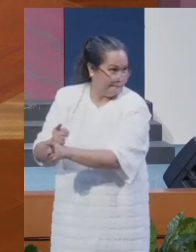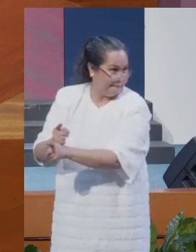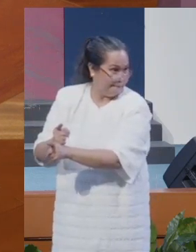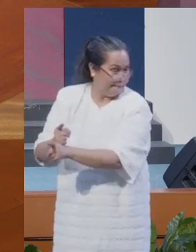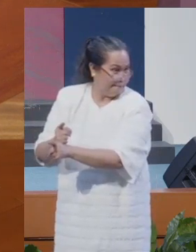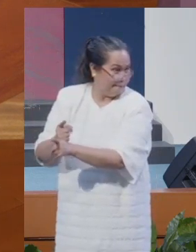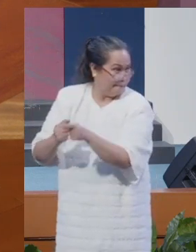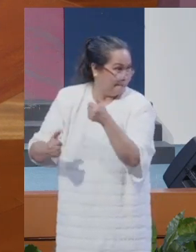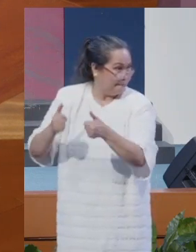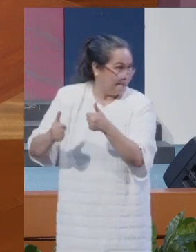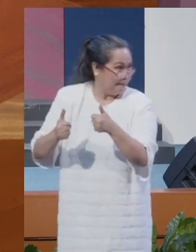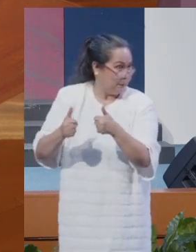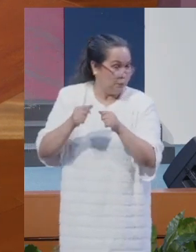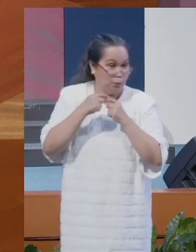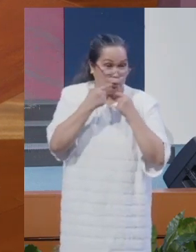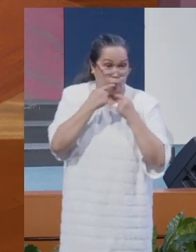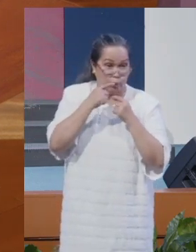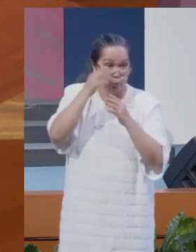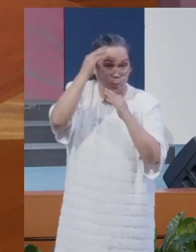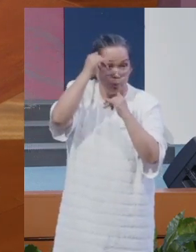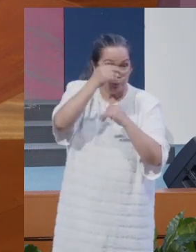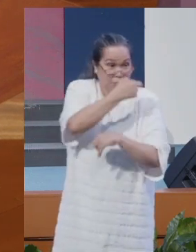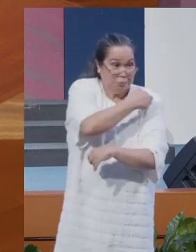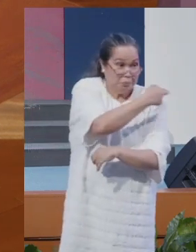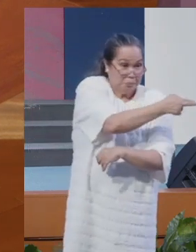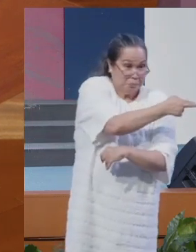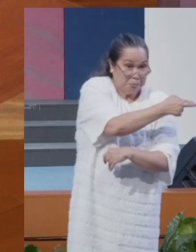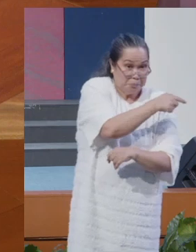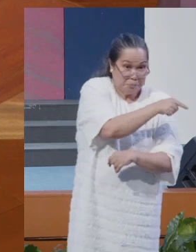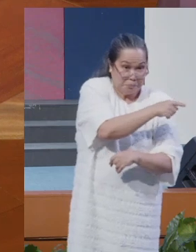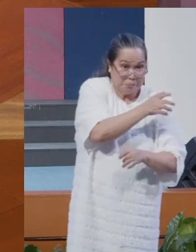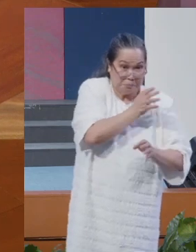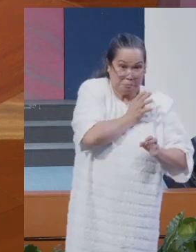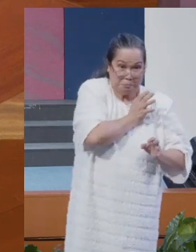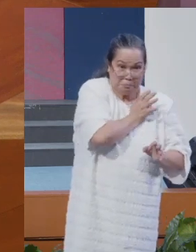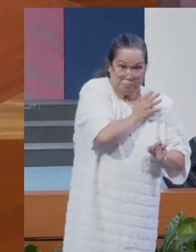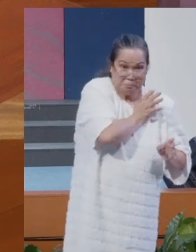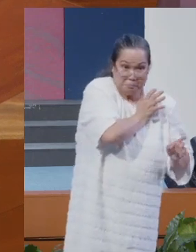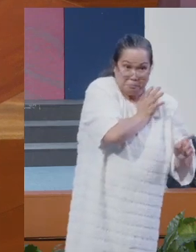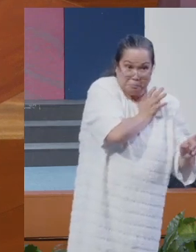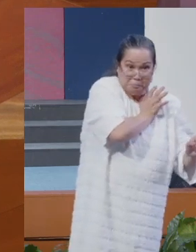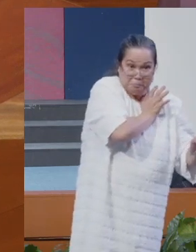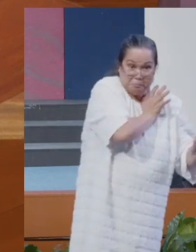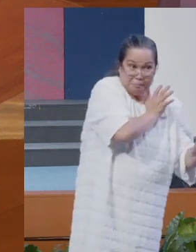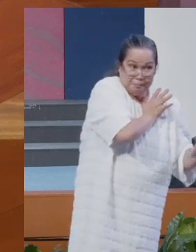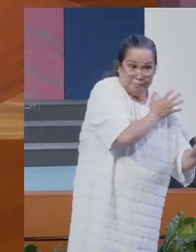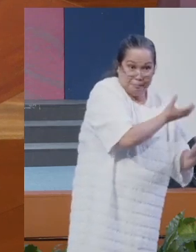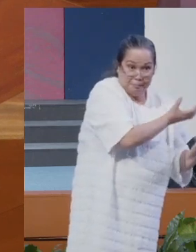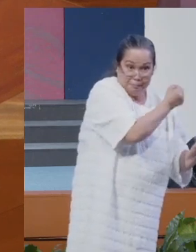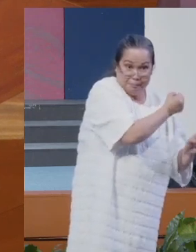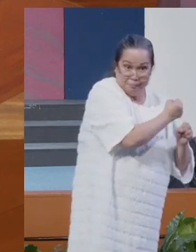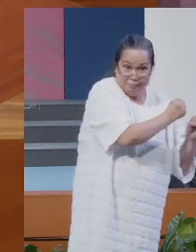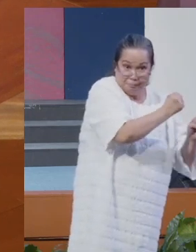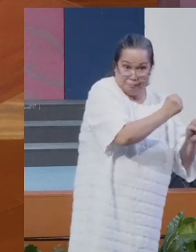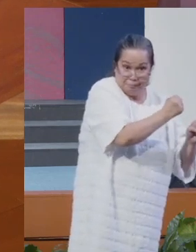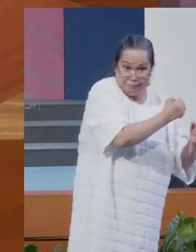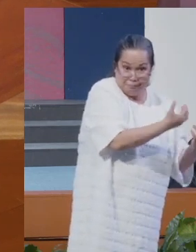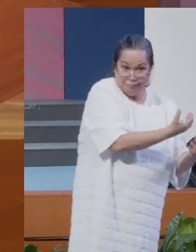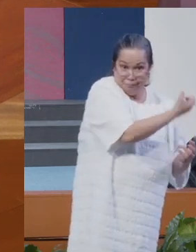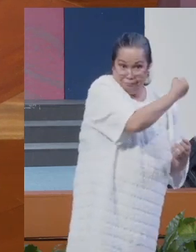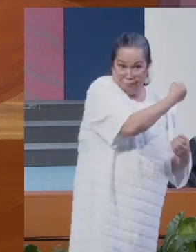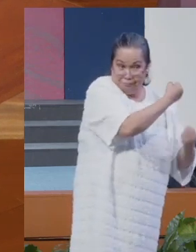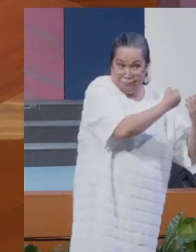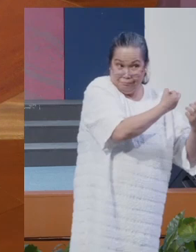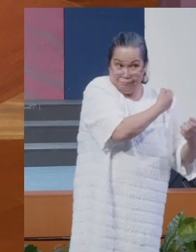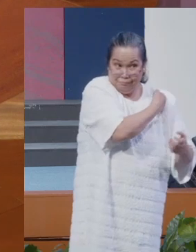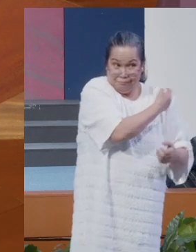Ngunit ang mga mananatiling nakaasa sa mga relihiyon ng makataong gawa, yung umaasa sa sarili nilang kalakasan, umaasa sa sarili nilang